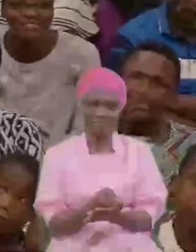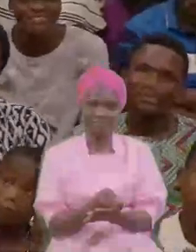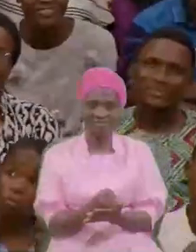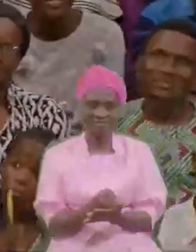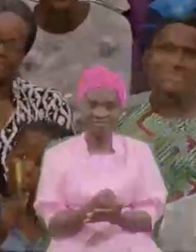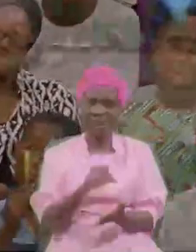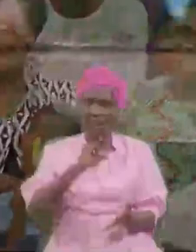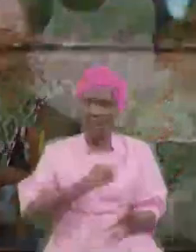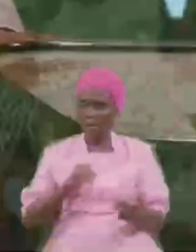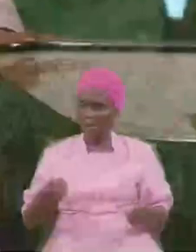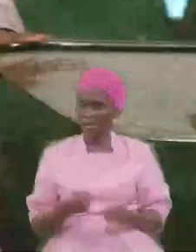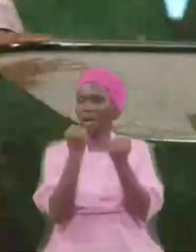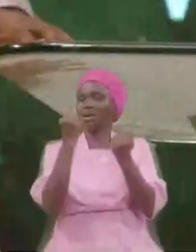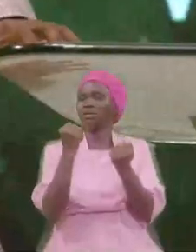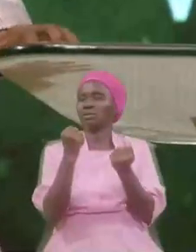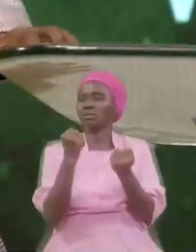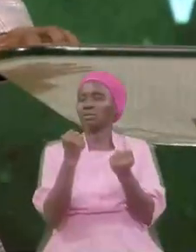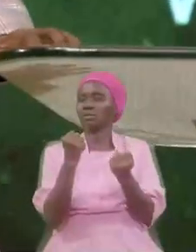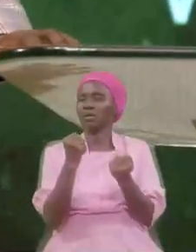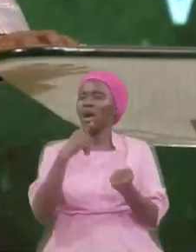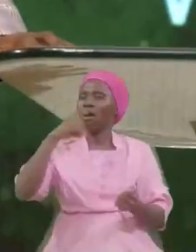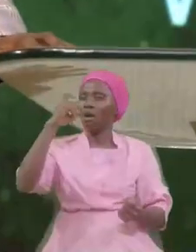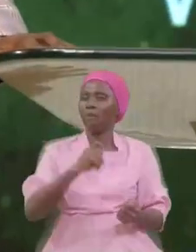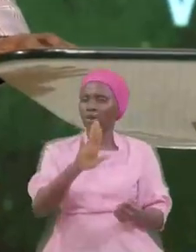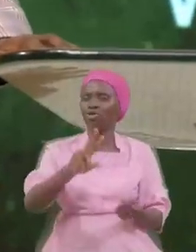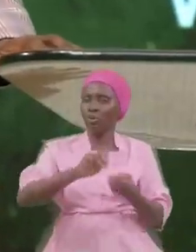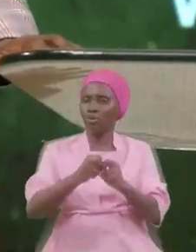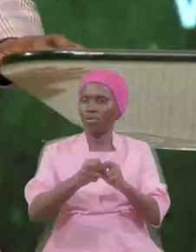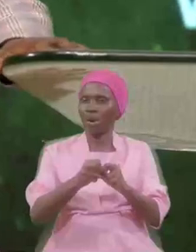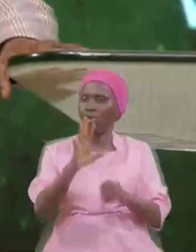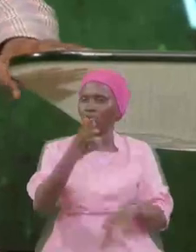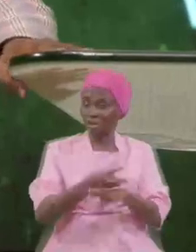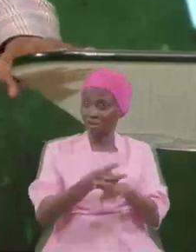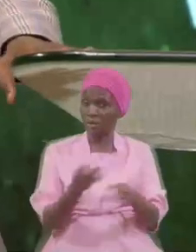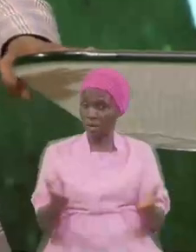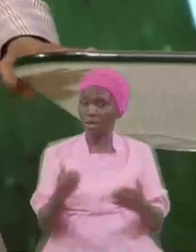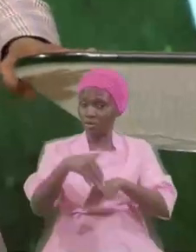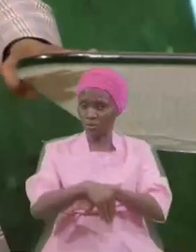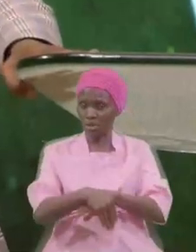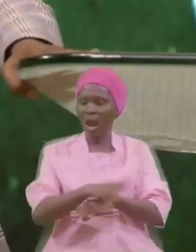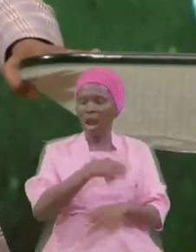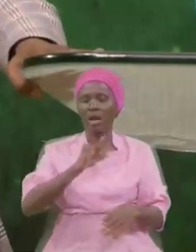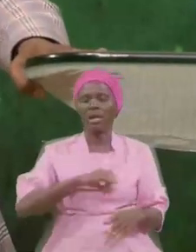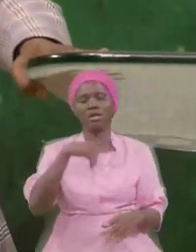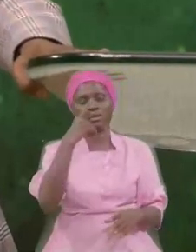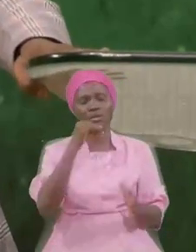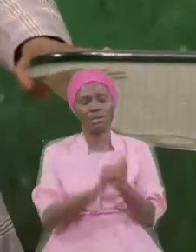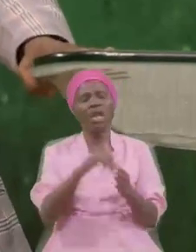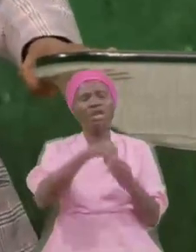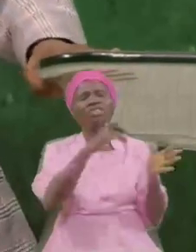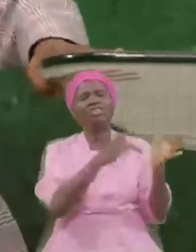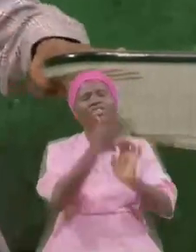Je défie vos problèmes ce soir. Je défie votre difficulté. Je dis, au nom de